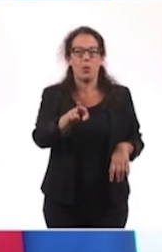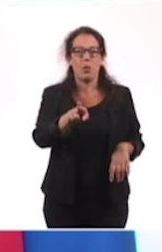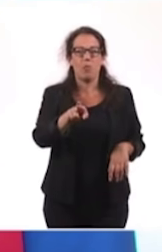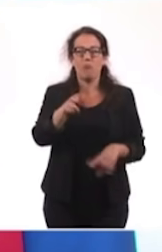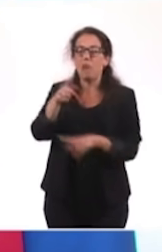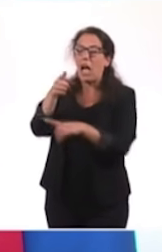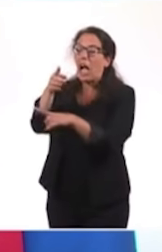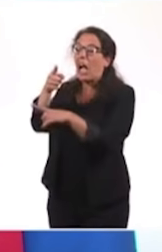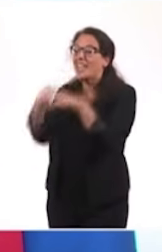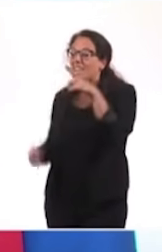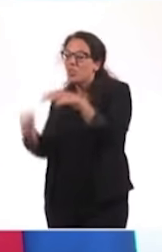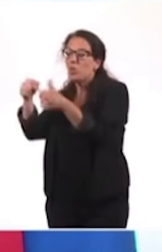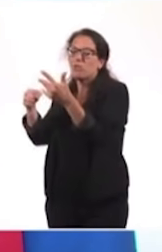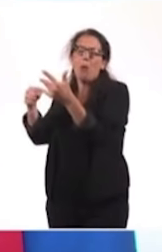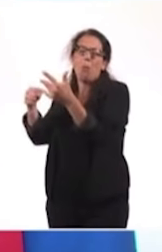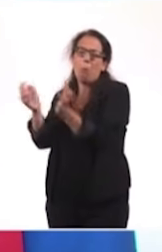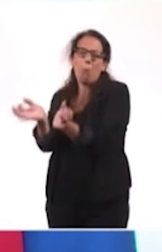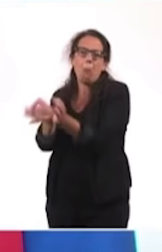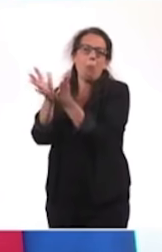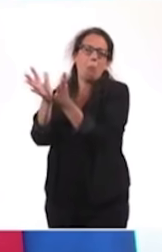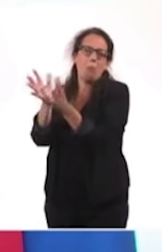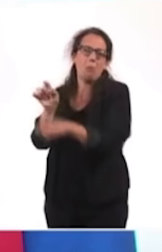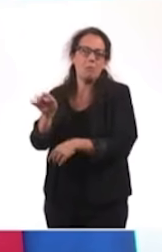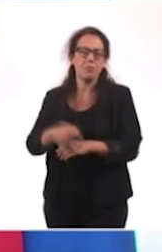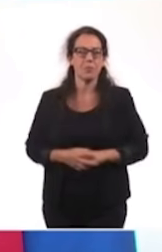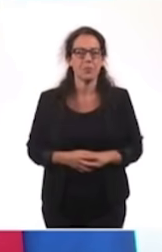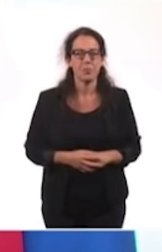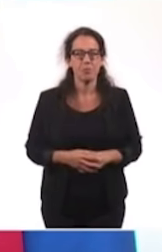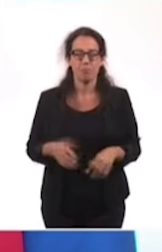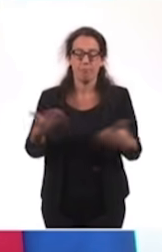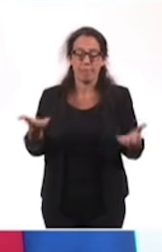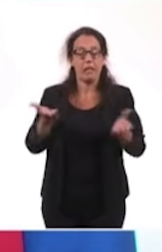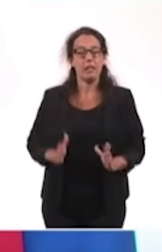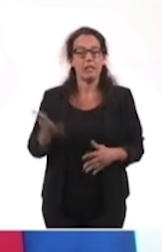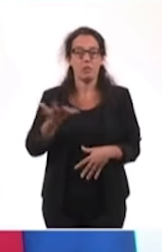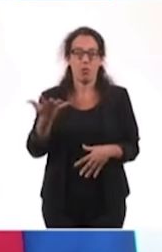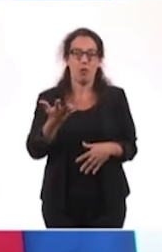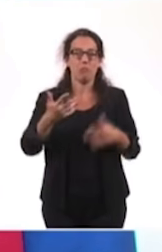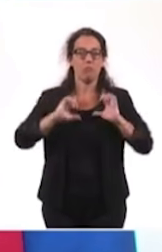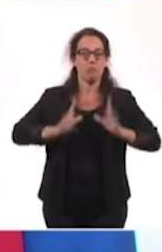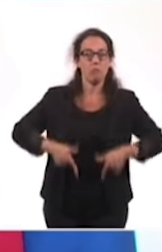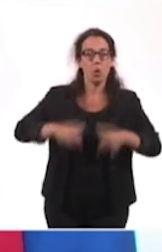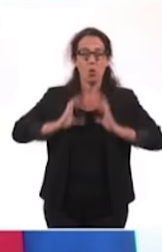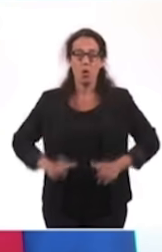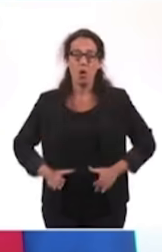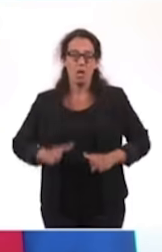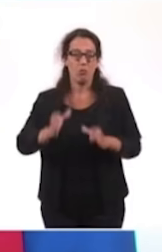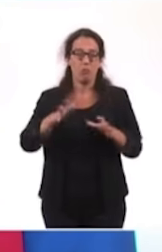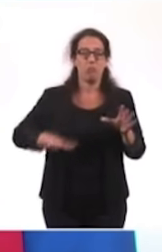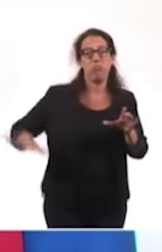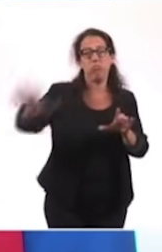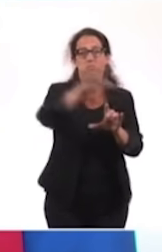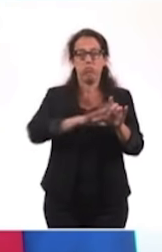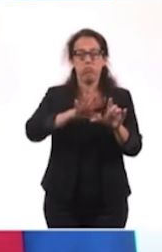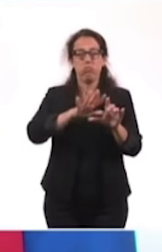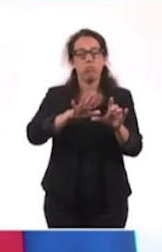l'exception. Nous avons ainsi notamment décidé l'accélération de la réouverture des écoles et collèges dans toutes les zones et des